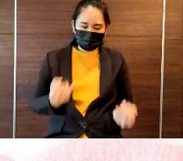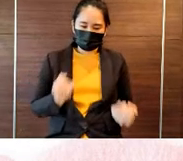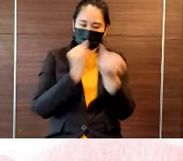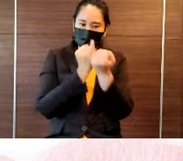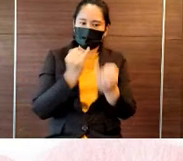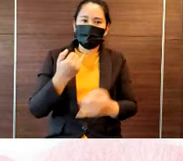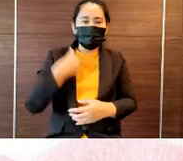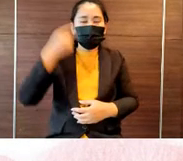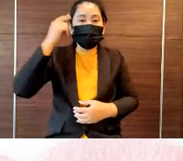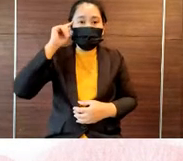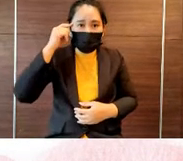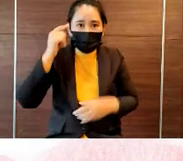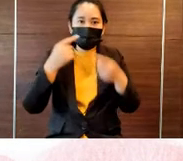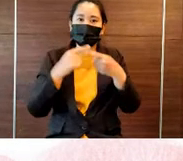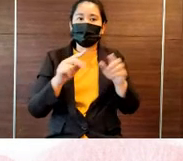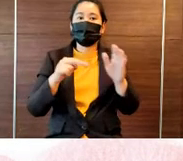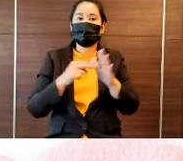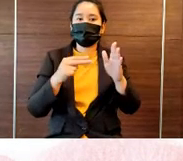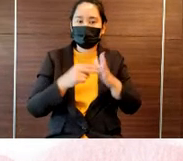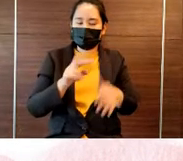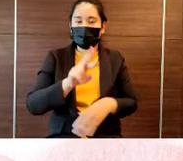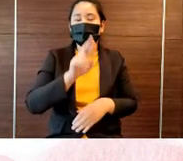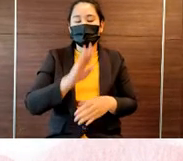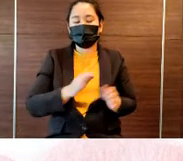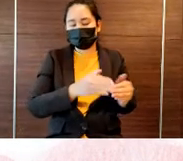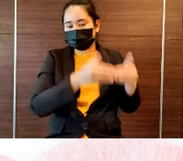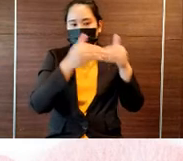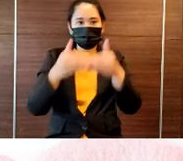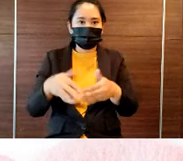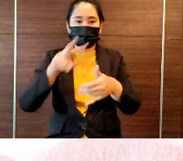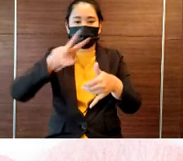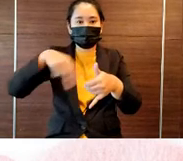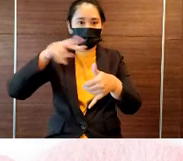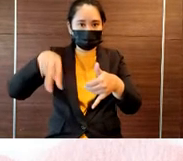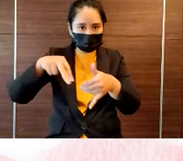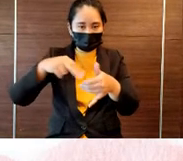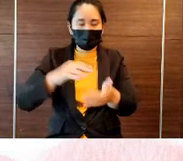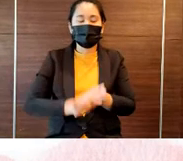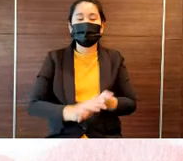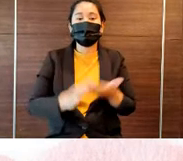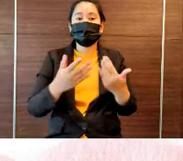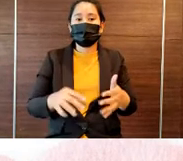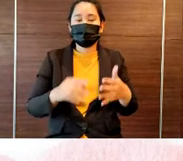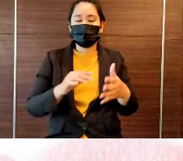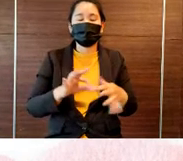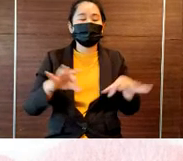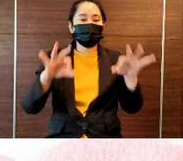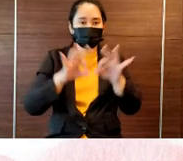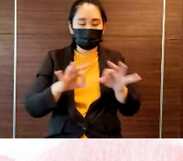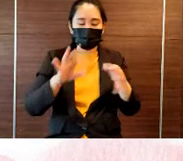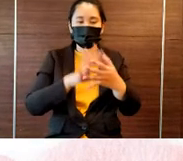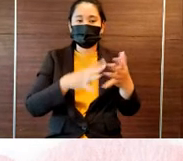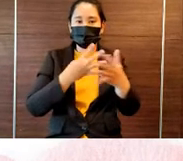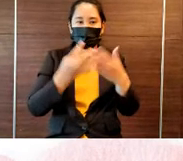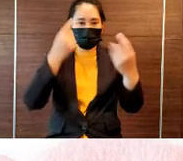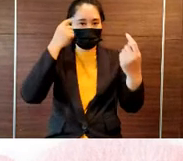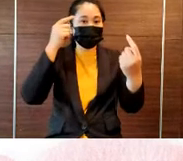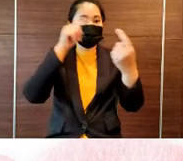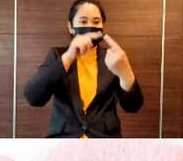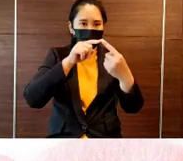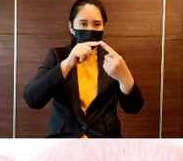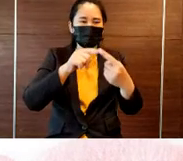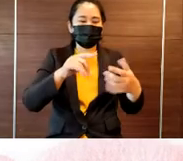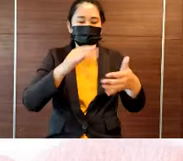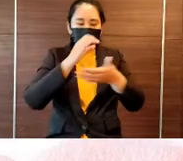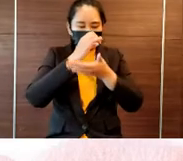าพึ่งพิงหรือเปล่าแต่ถ้าได้ชื่อว่าใช้ยาก็ต้องเอาเข้าสู่การบำบัดนะคะความสำเร็จของงานด้านสาธารณสุขคือการให้คนเลิกใช้ยาเสพติดตั้งเป้าให้คน